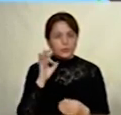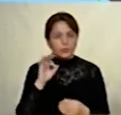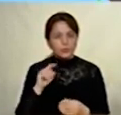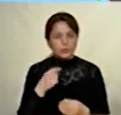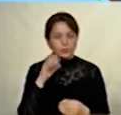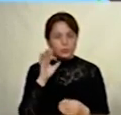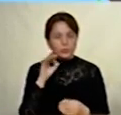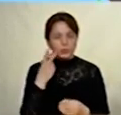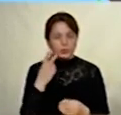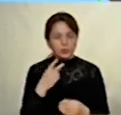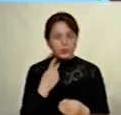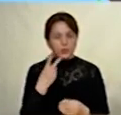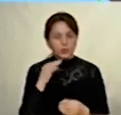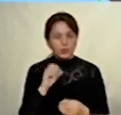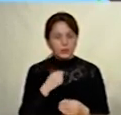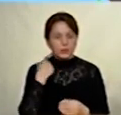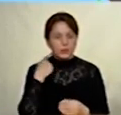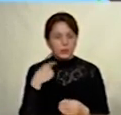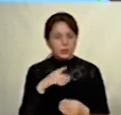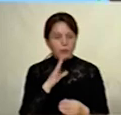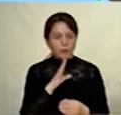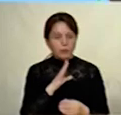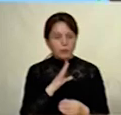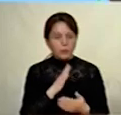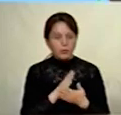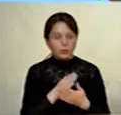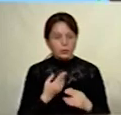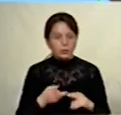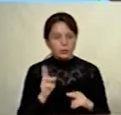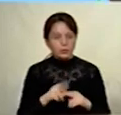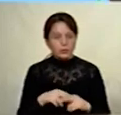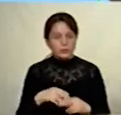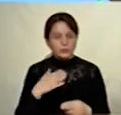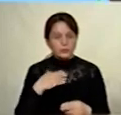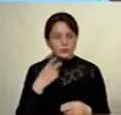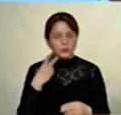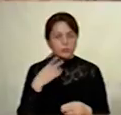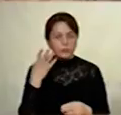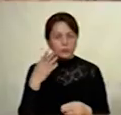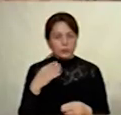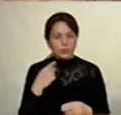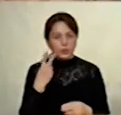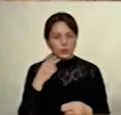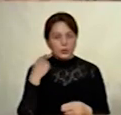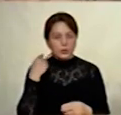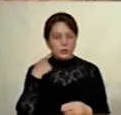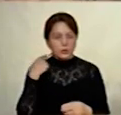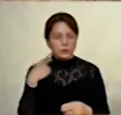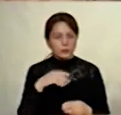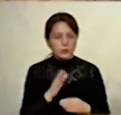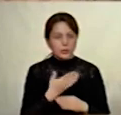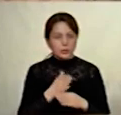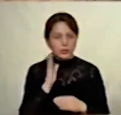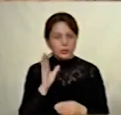da 2-ta raqam turibdi virguldan keyin. Shuning uchun biz ham 24 dan 2-ta raqamni ajratamiz. Shunda